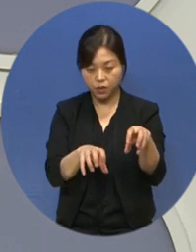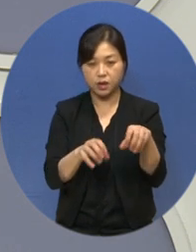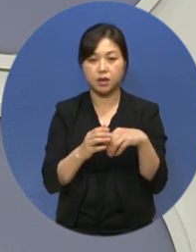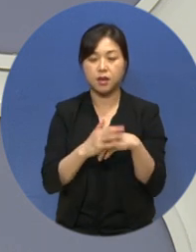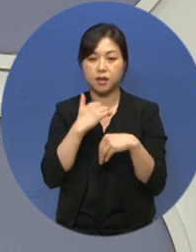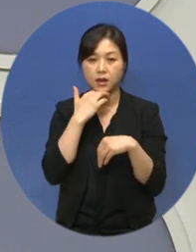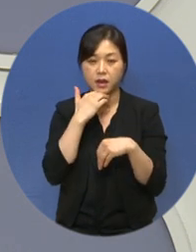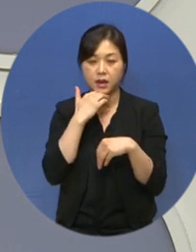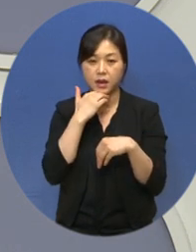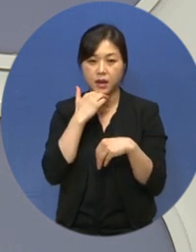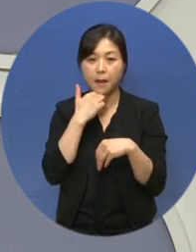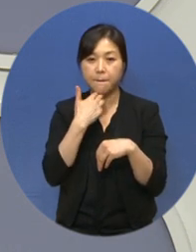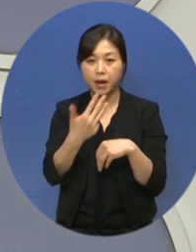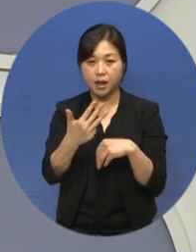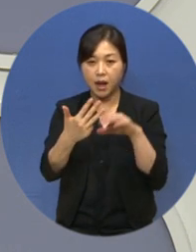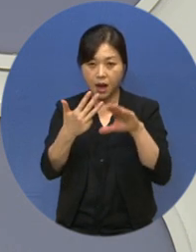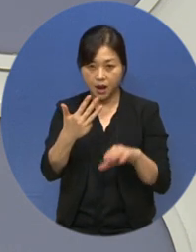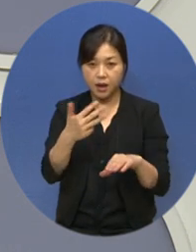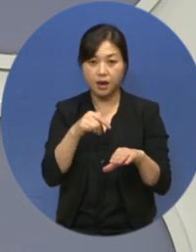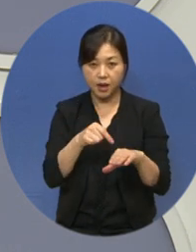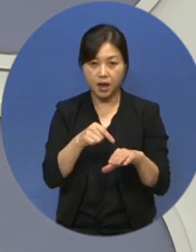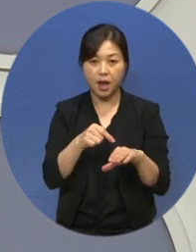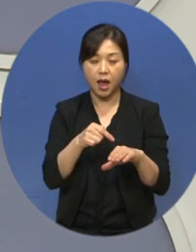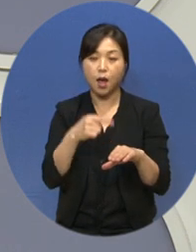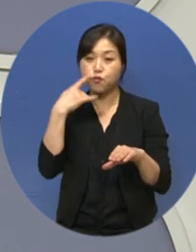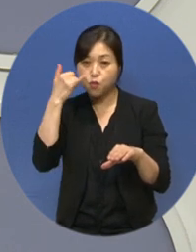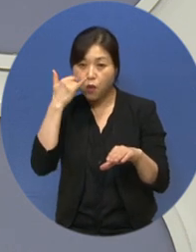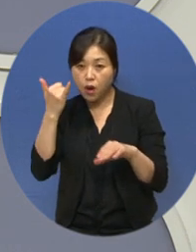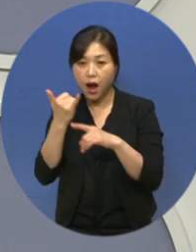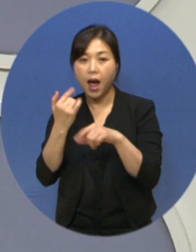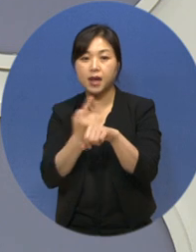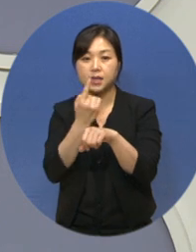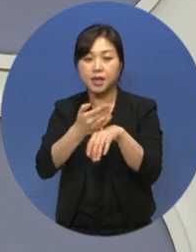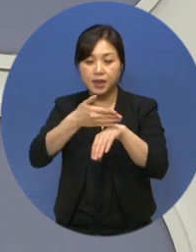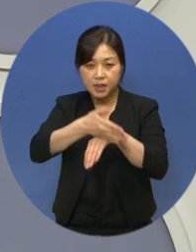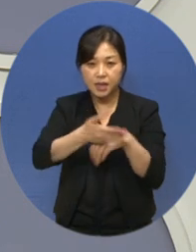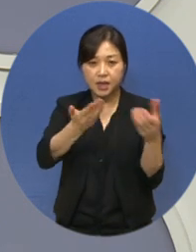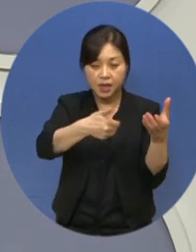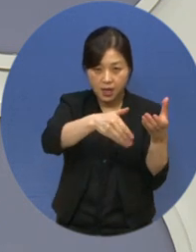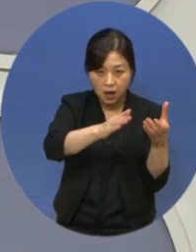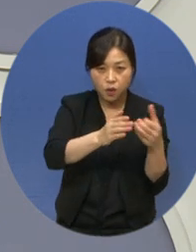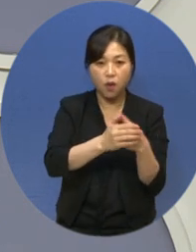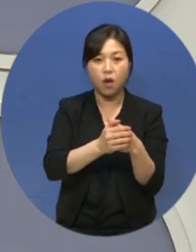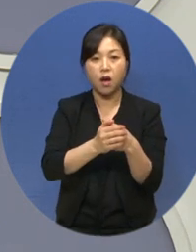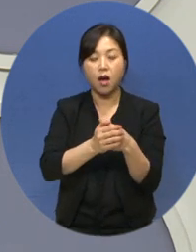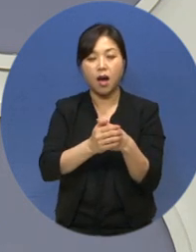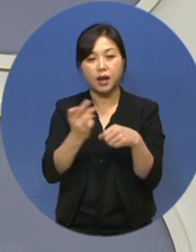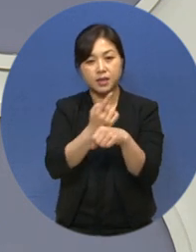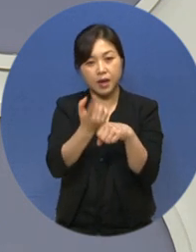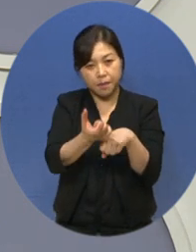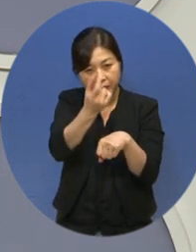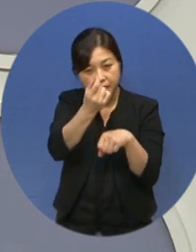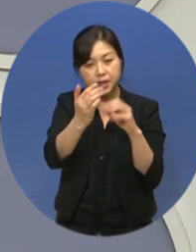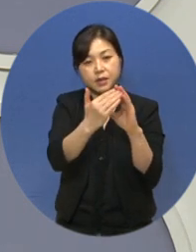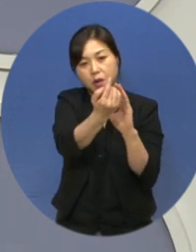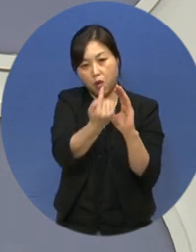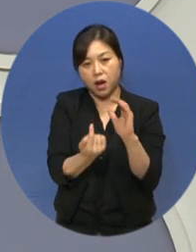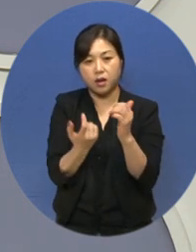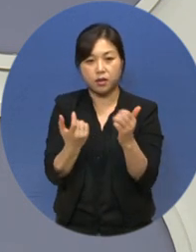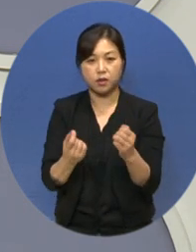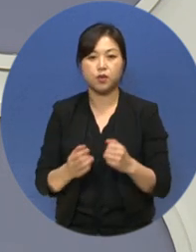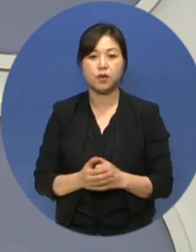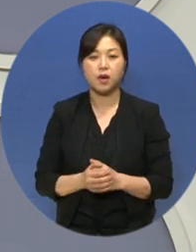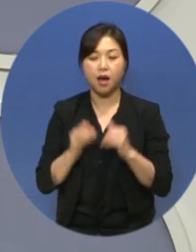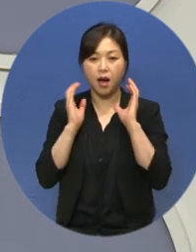아이를 둔 부모가 1시간 늦게 출근하고 1시간이 튀거나 이제도 놀이가 투입하고 있고 또 충청남도 에서는 예